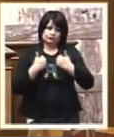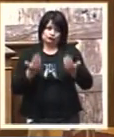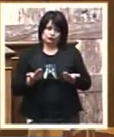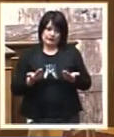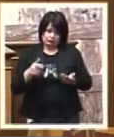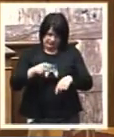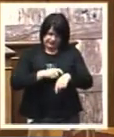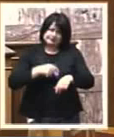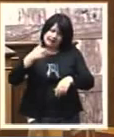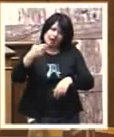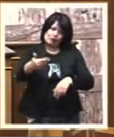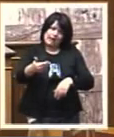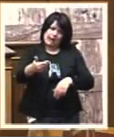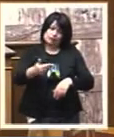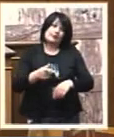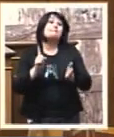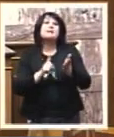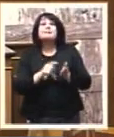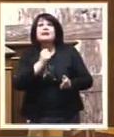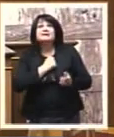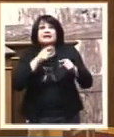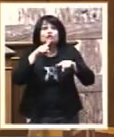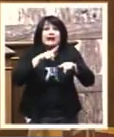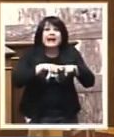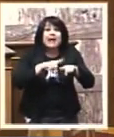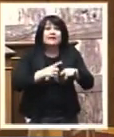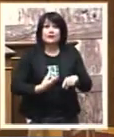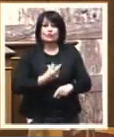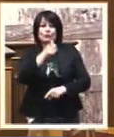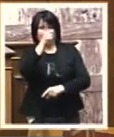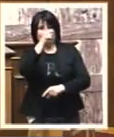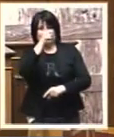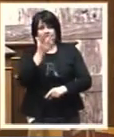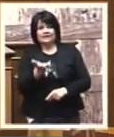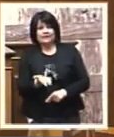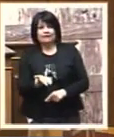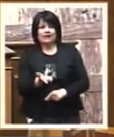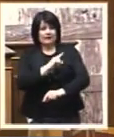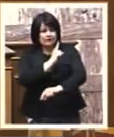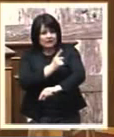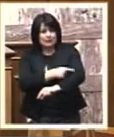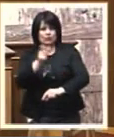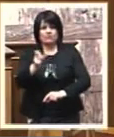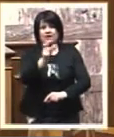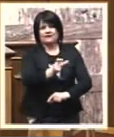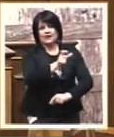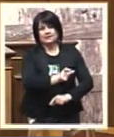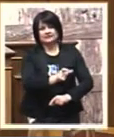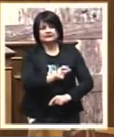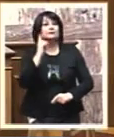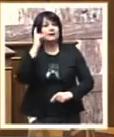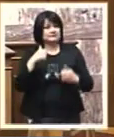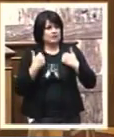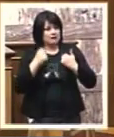μελλοντικές γενιές. Να πιστέψουν στη χώρα τους, να είναι περήφανοι για αυτήν και για τις δυνατότητές τους. Να γνωρίζουν οι νέοι